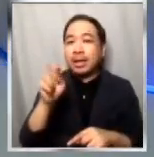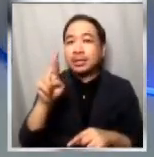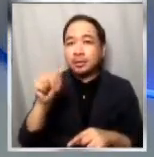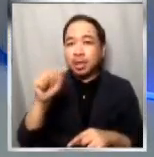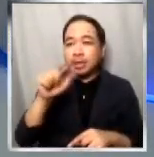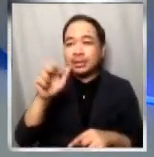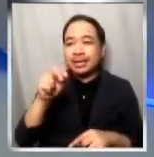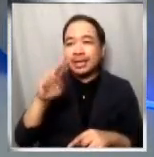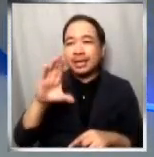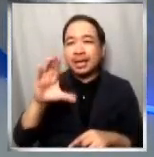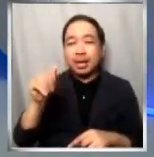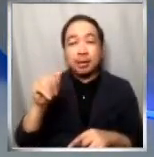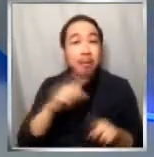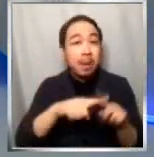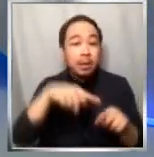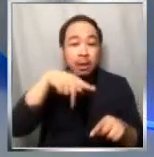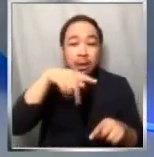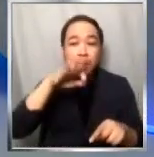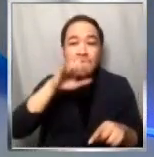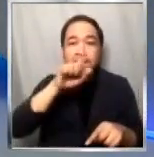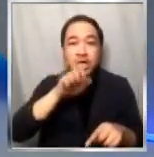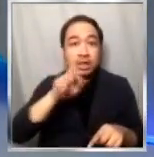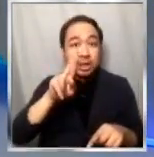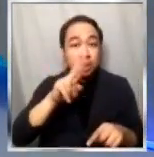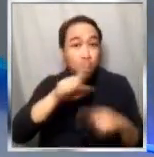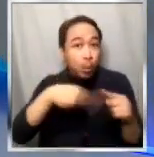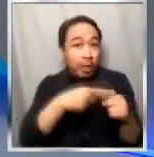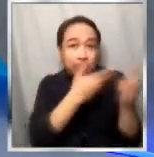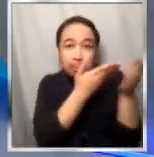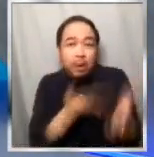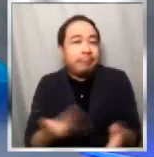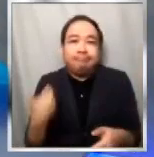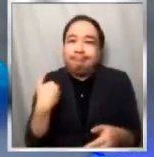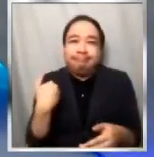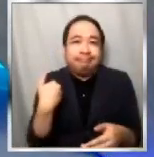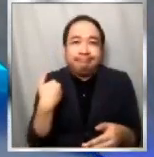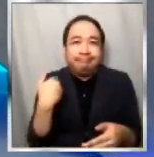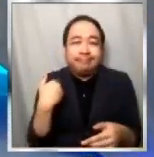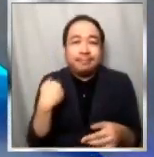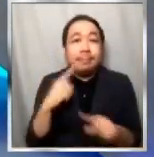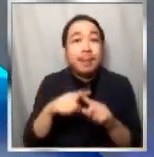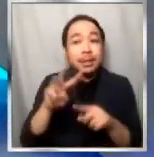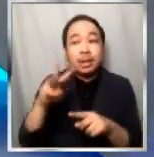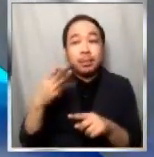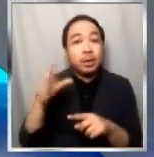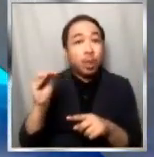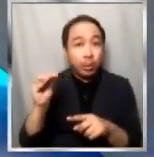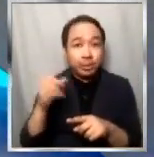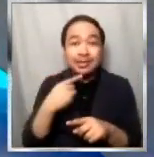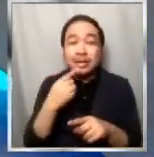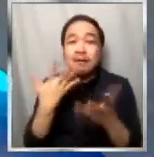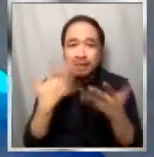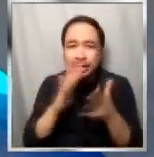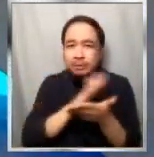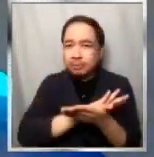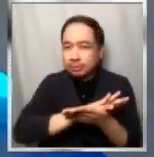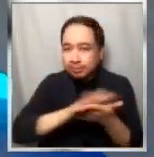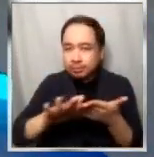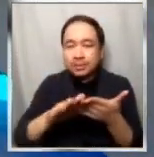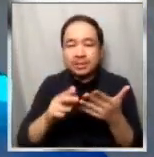kung kailan darating, pero sinabi ng World Health Organization o WHO na planchado na ang gusot sa tinatawag